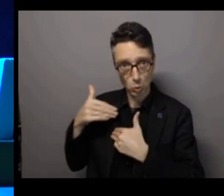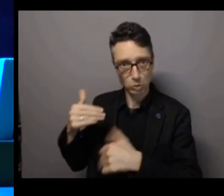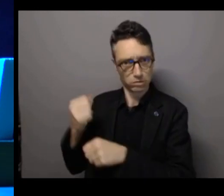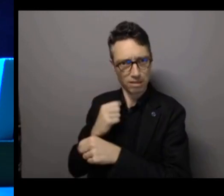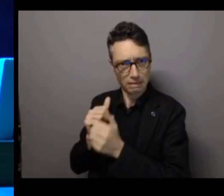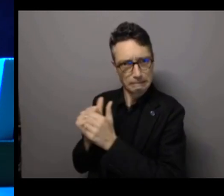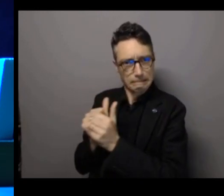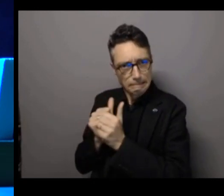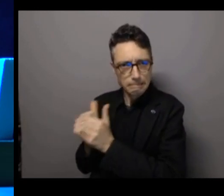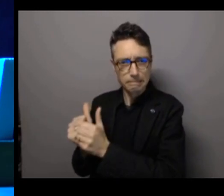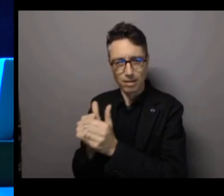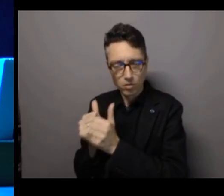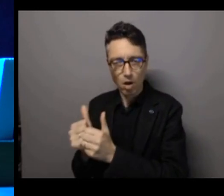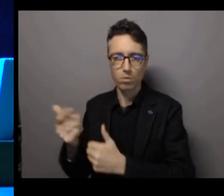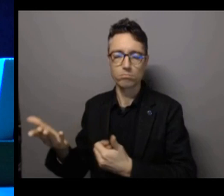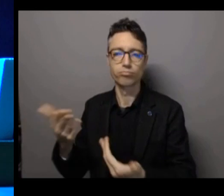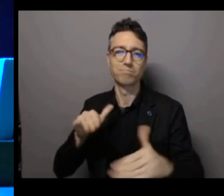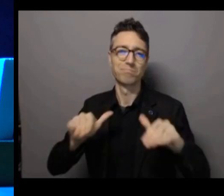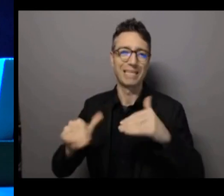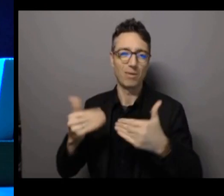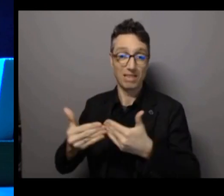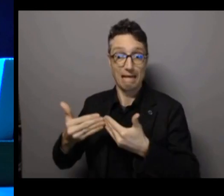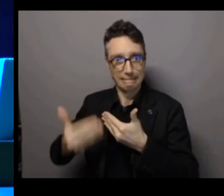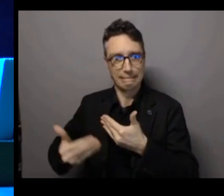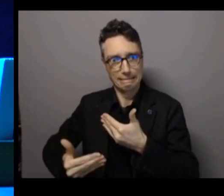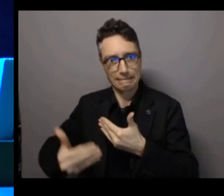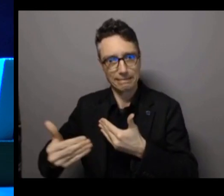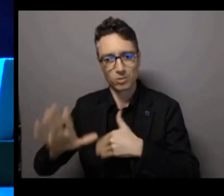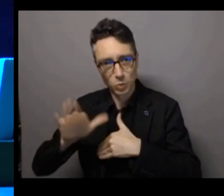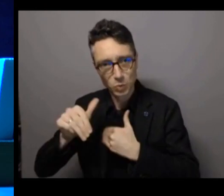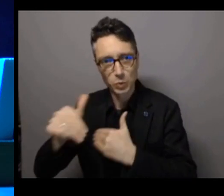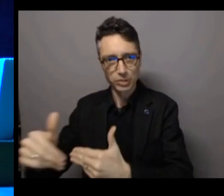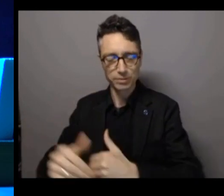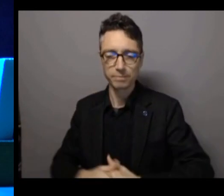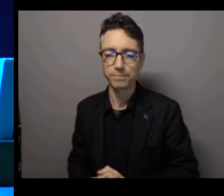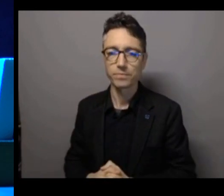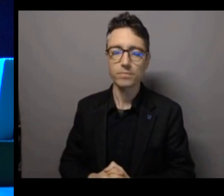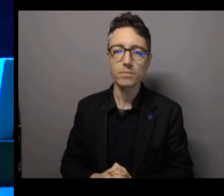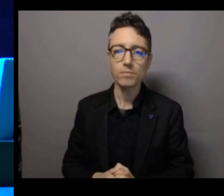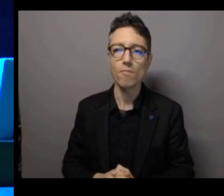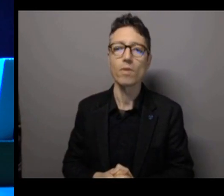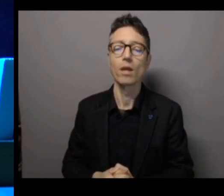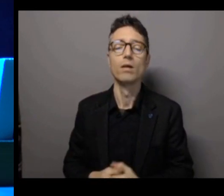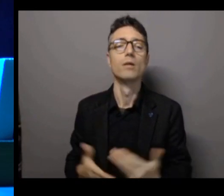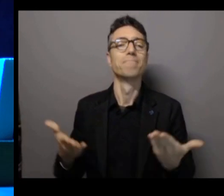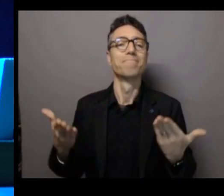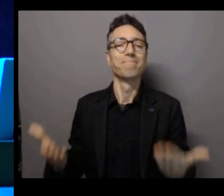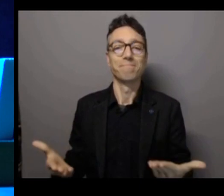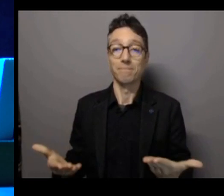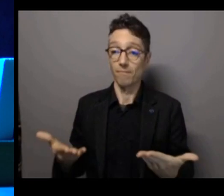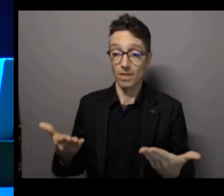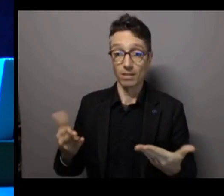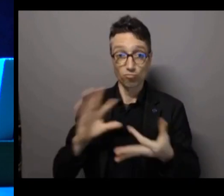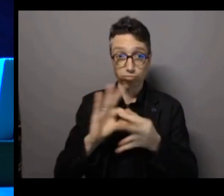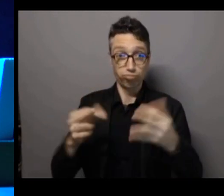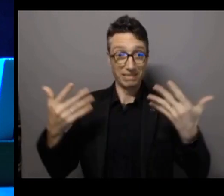d'autres sujets que ces sujets-là. Nous devons formuler ce souhait ensemble pour le long terme, au-delà des Jeux. Je